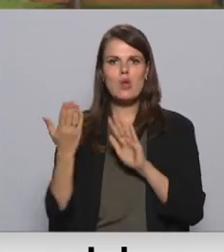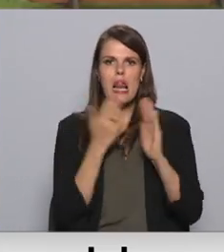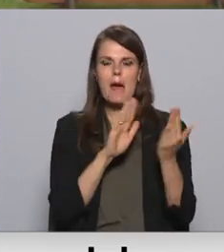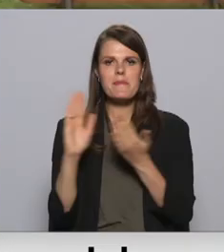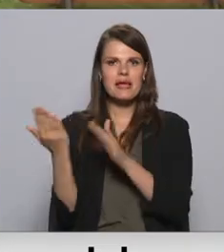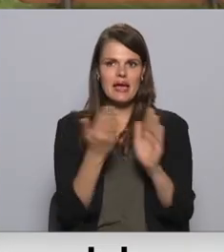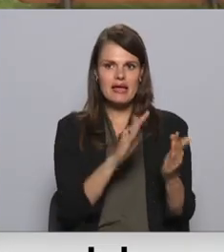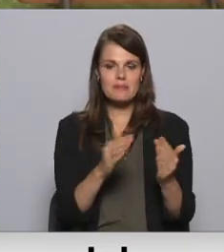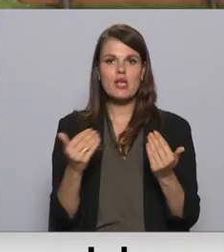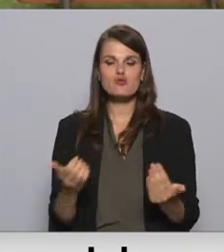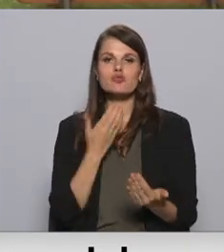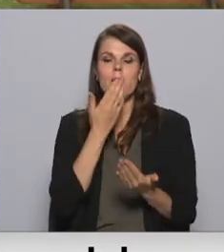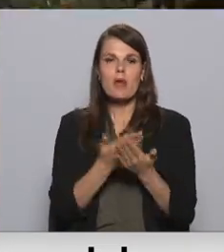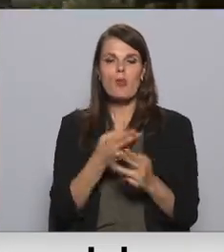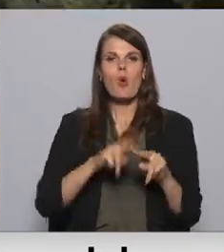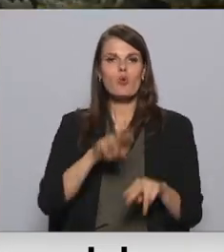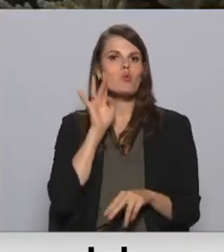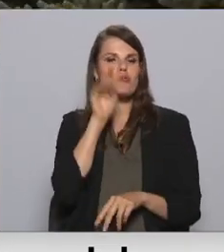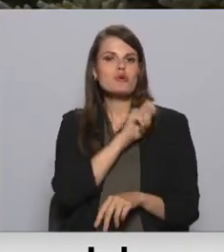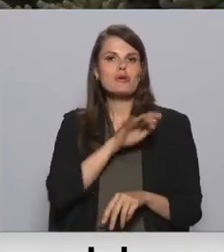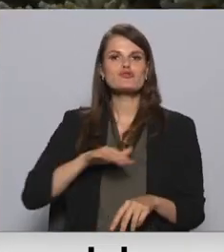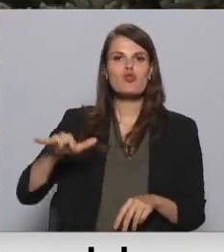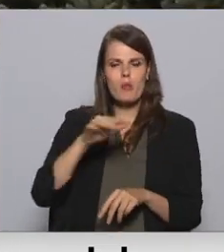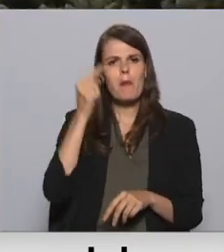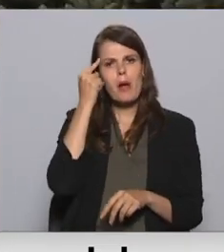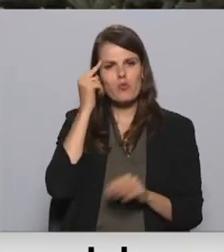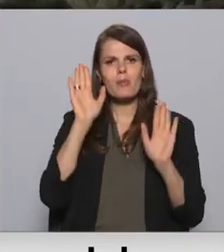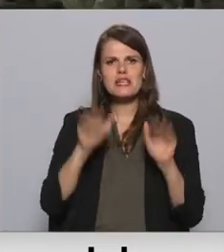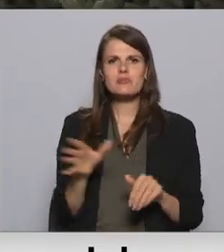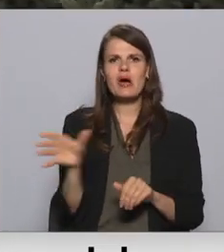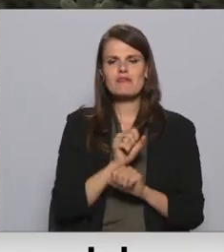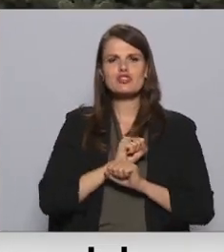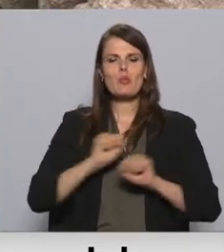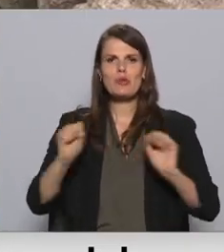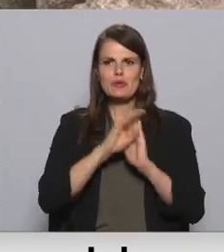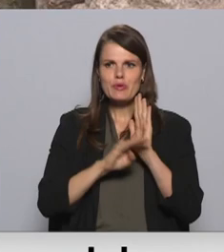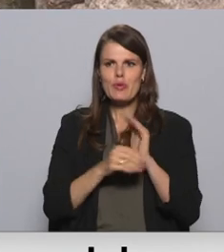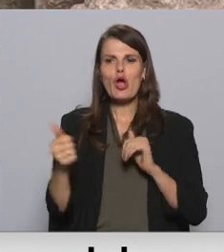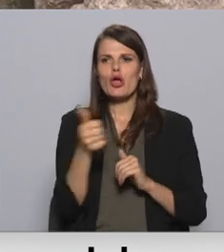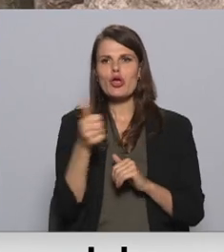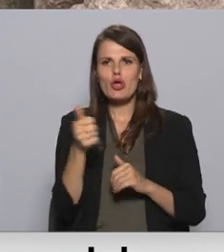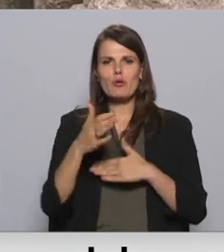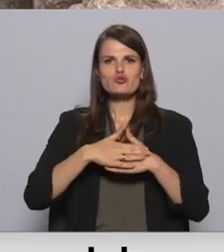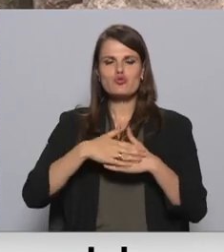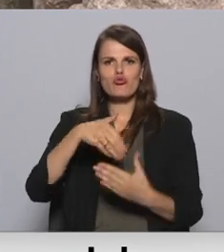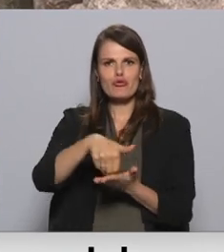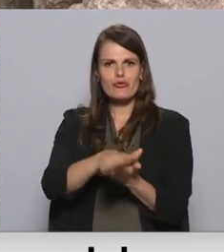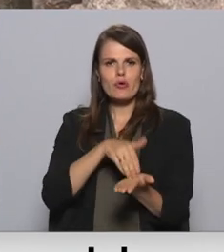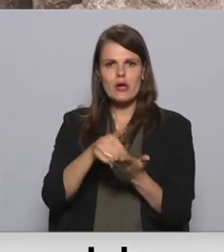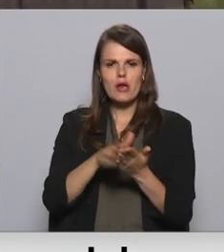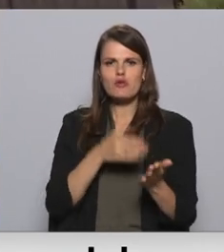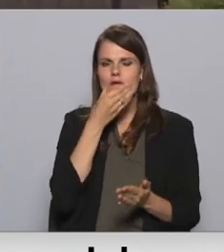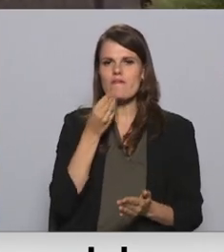gan topošajā pirts kompleksā padomāts arī par visām drošības prasībām, sākot ar īpašu durvju krāsu, vairedzīgajiem beidzot ar personīgiem